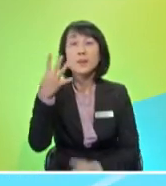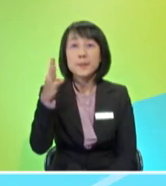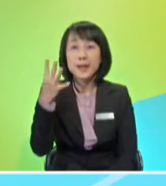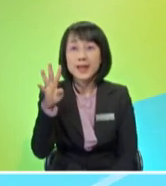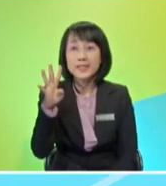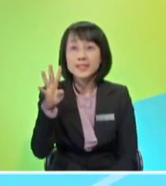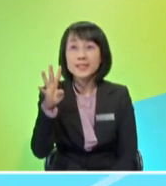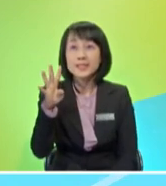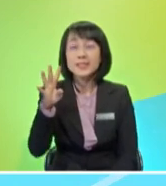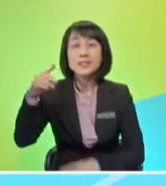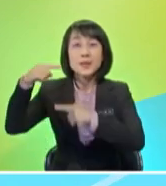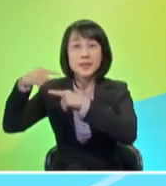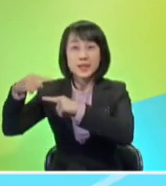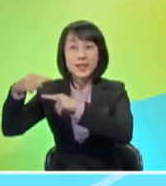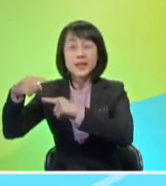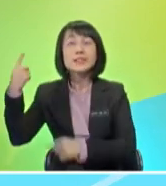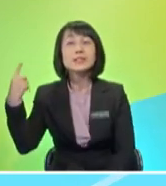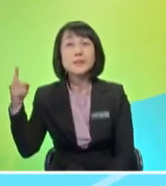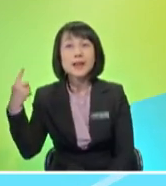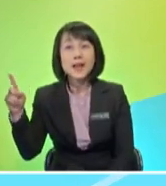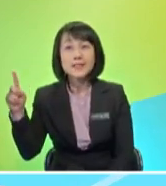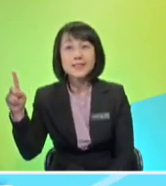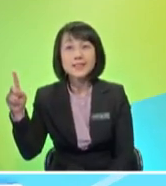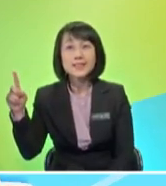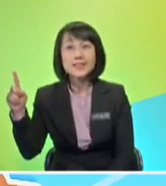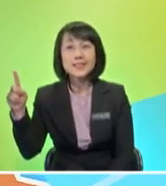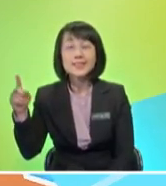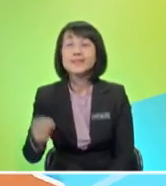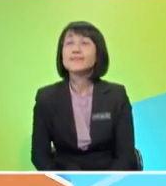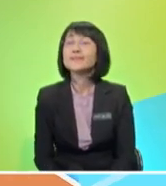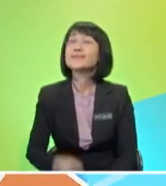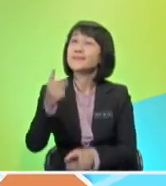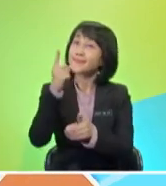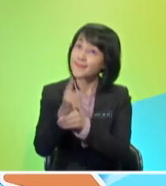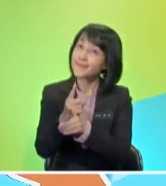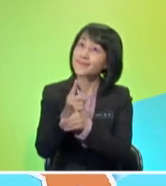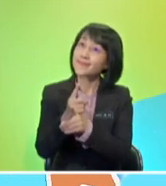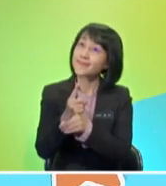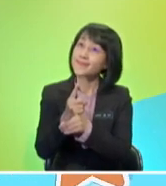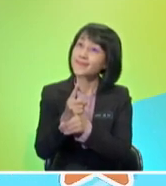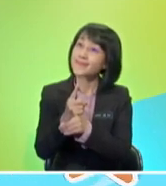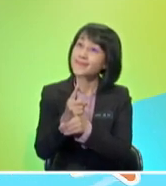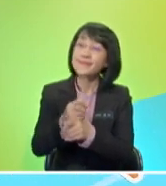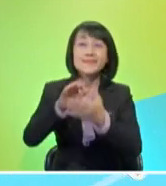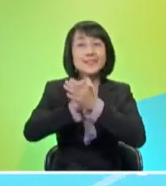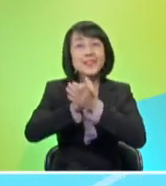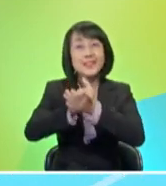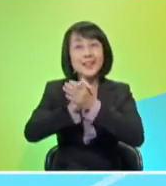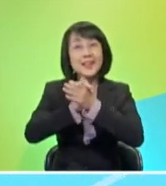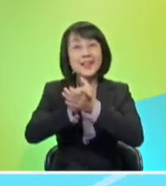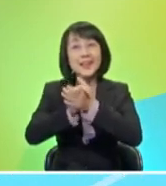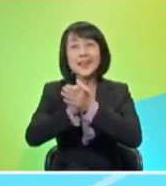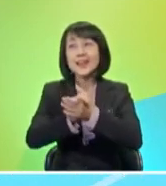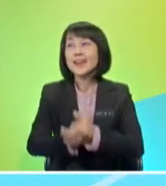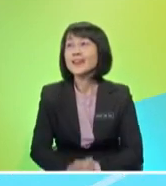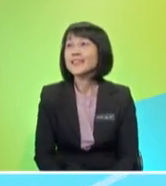25 tolak 14 sama dengan 11. Sama dengan 11. Okey, betul. Okey. Tahniah. Kita bagi ganjaran. Okey.